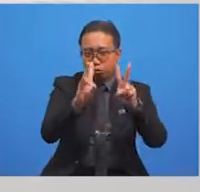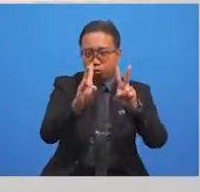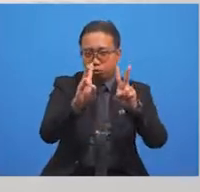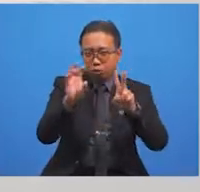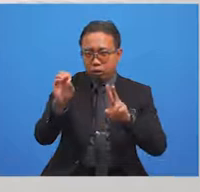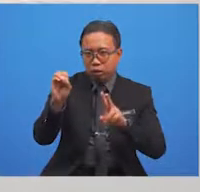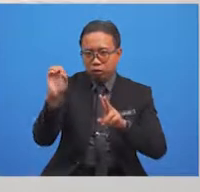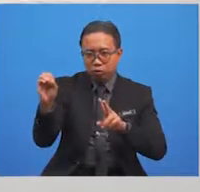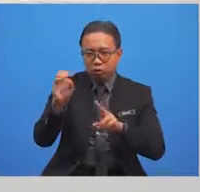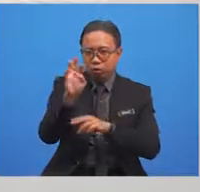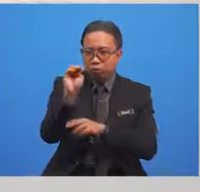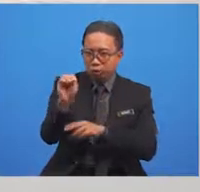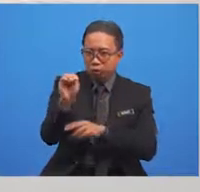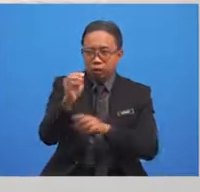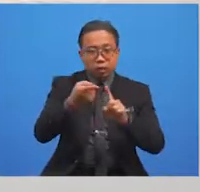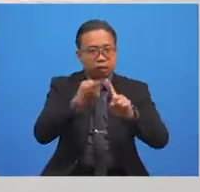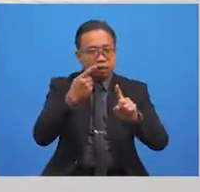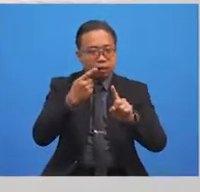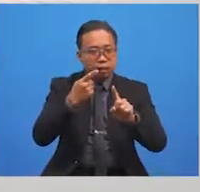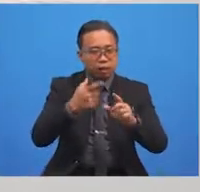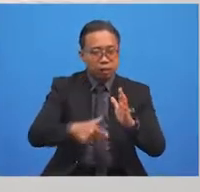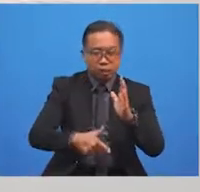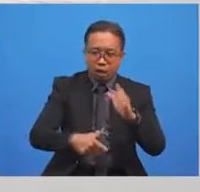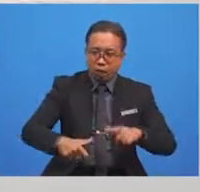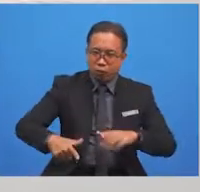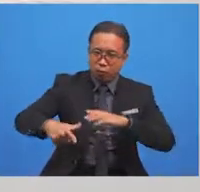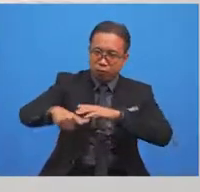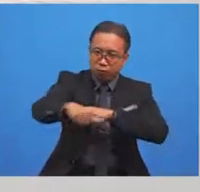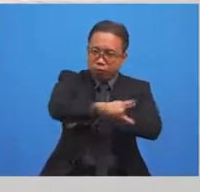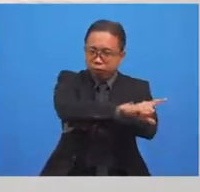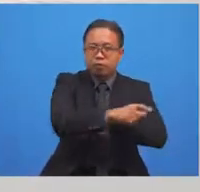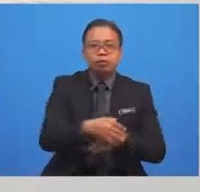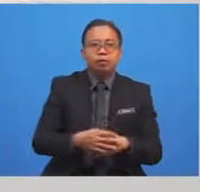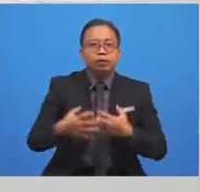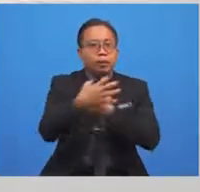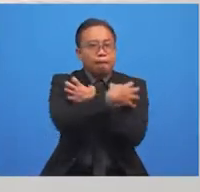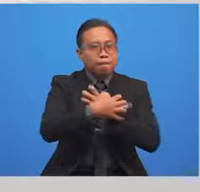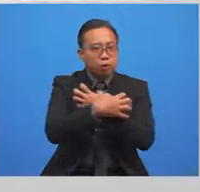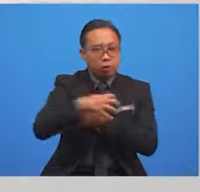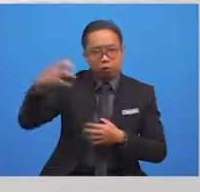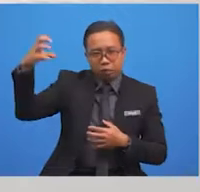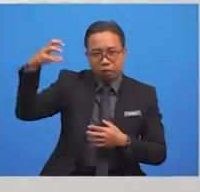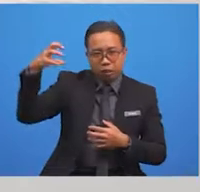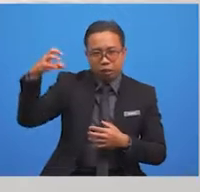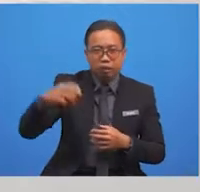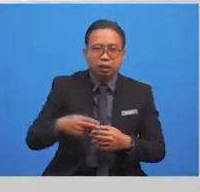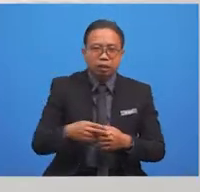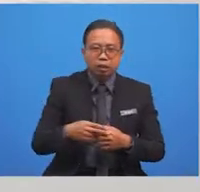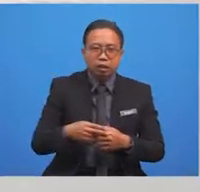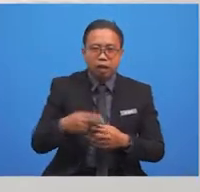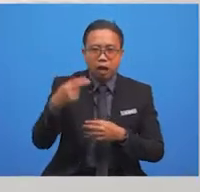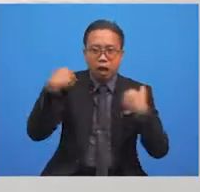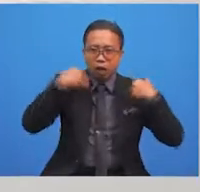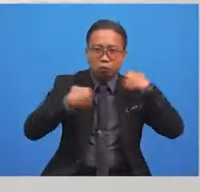2,700 meter dari aras laut. Beruang matahari adalah haiwan